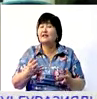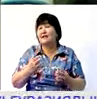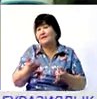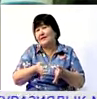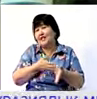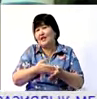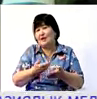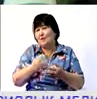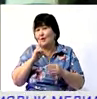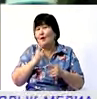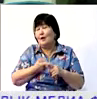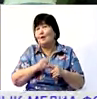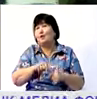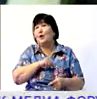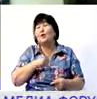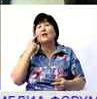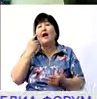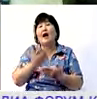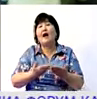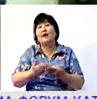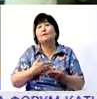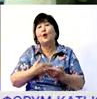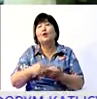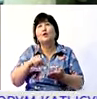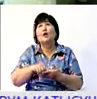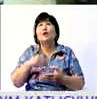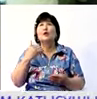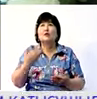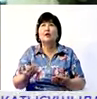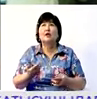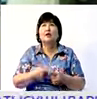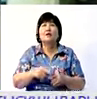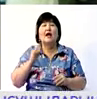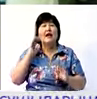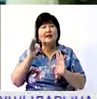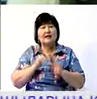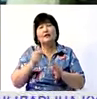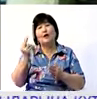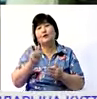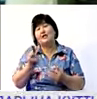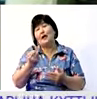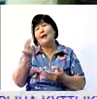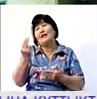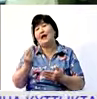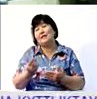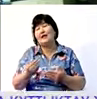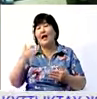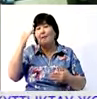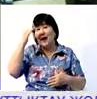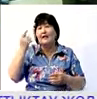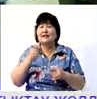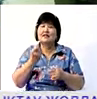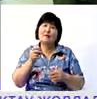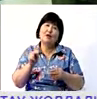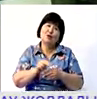деп. Мен осы өзімнің ақылымды, үлесімді қосам, сонда жаңа тыңдап жа суреттің шамалы бейнесін, жа портреттің бейнесін